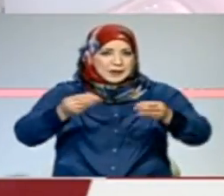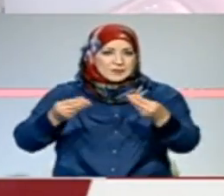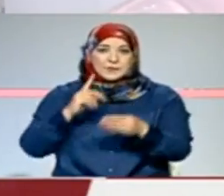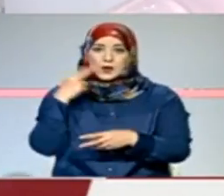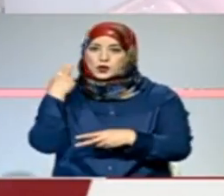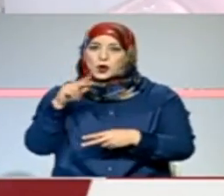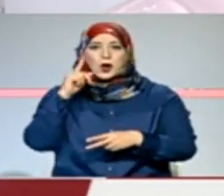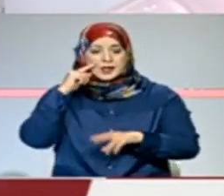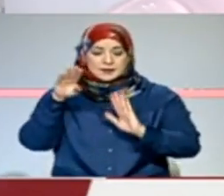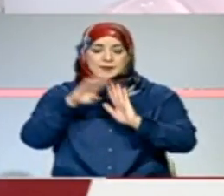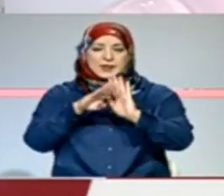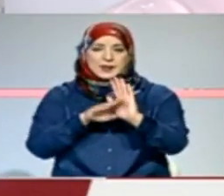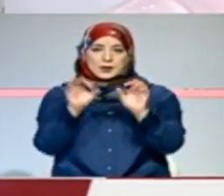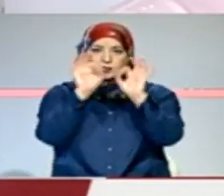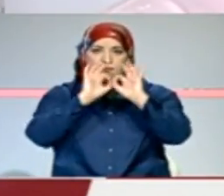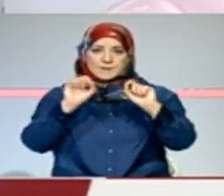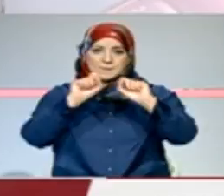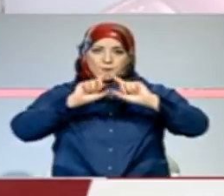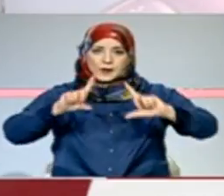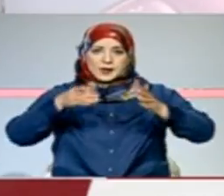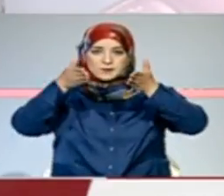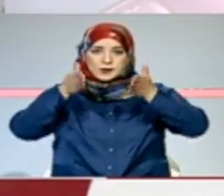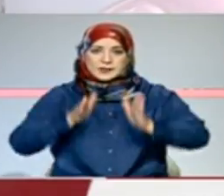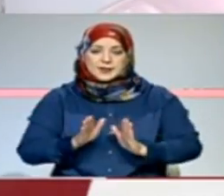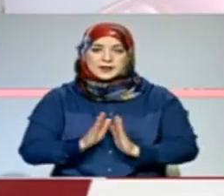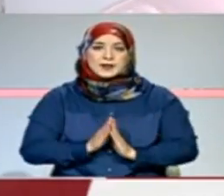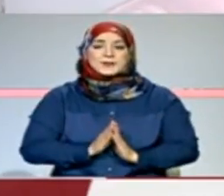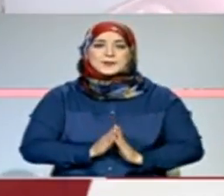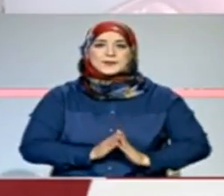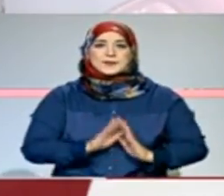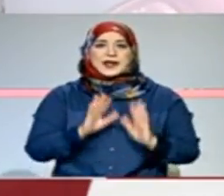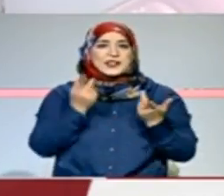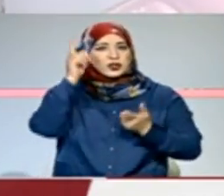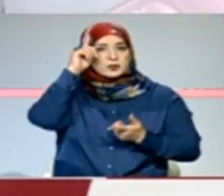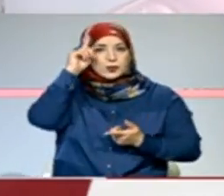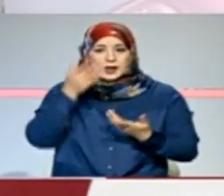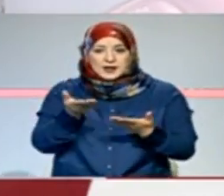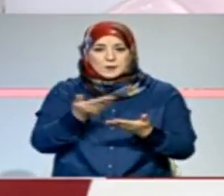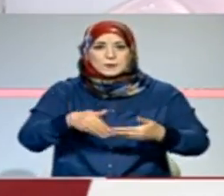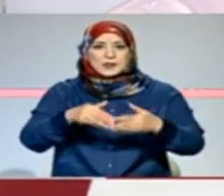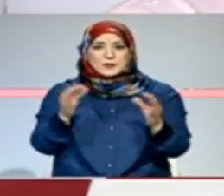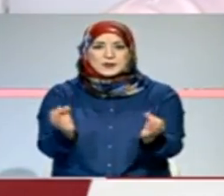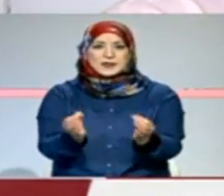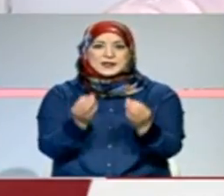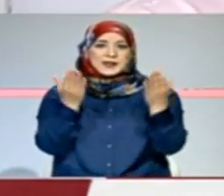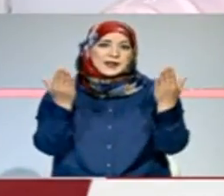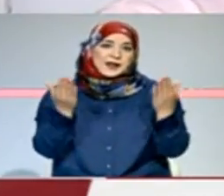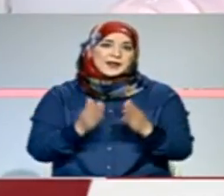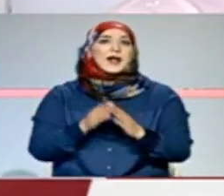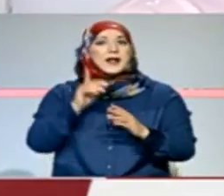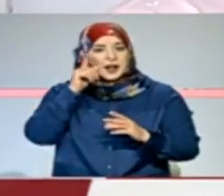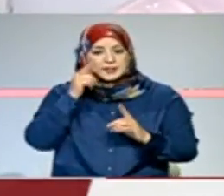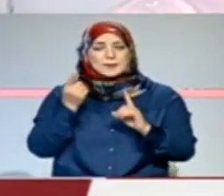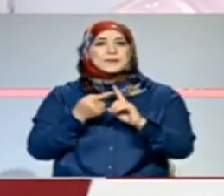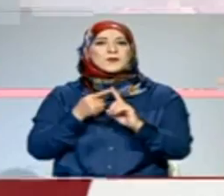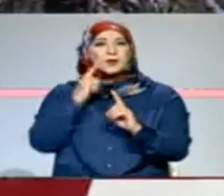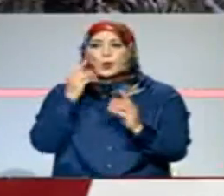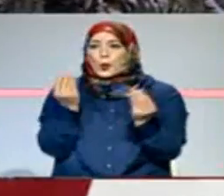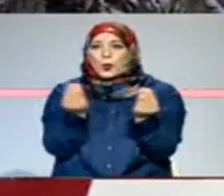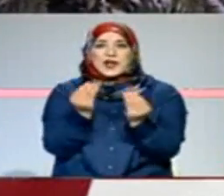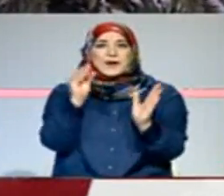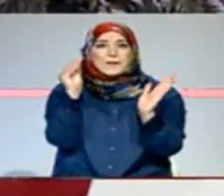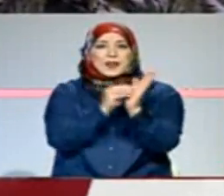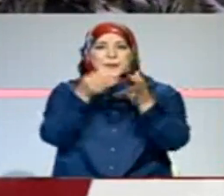نحبوا، لازم نردوا بالنا على خاطر هذه وضعية استثنائية لازم نعرفوا ونحسنوا الاستعمال